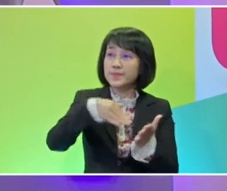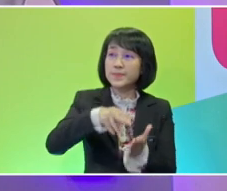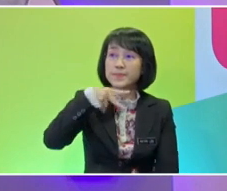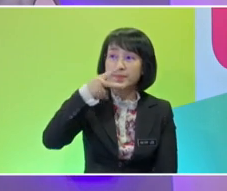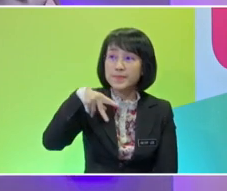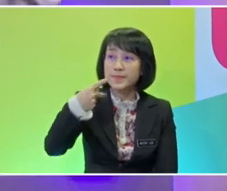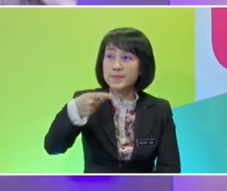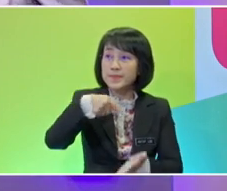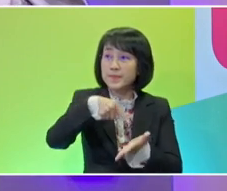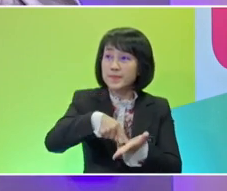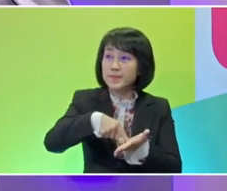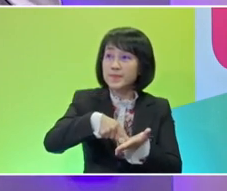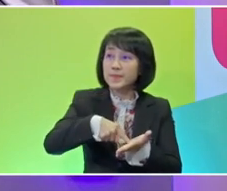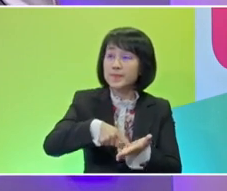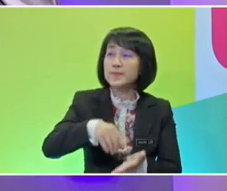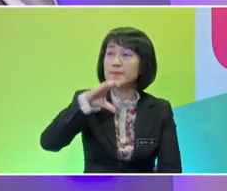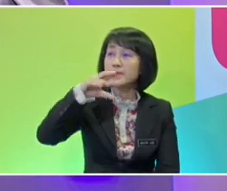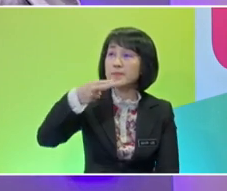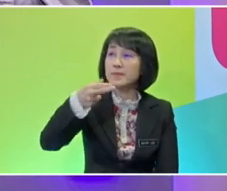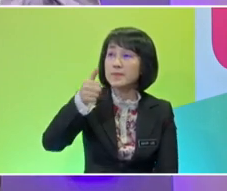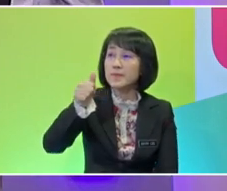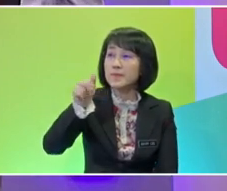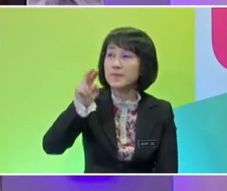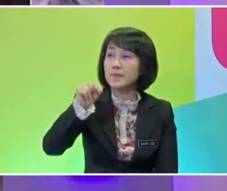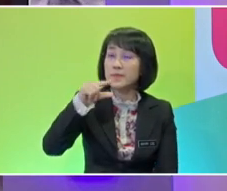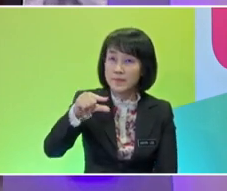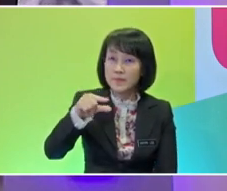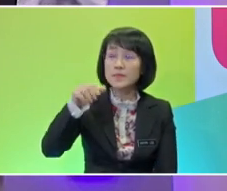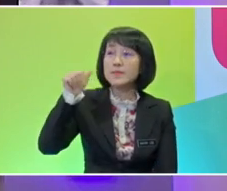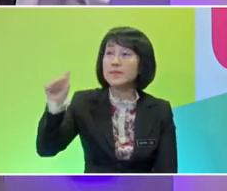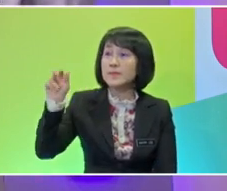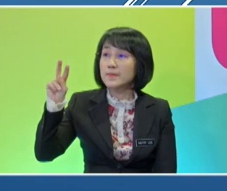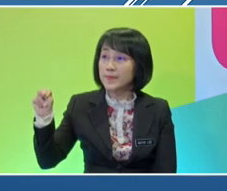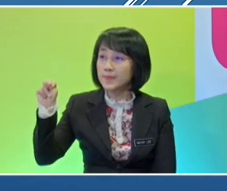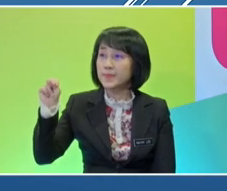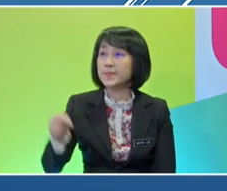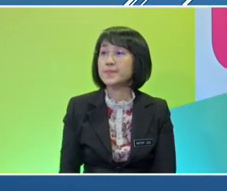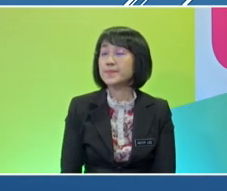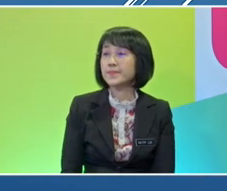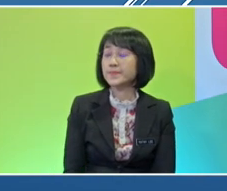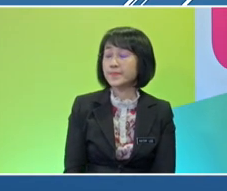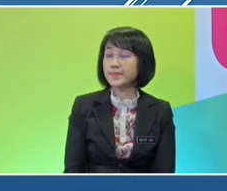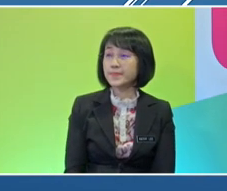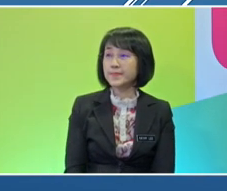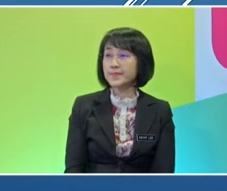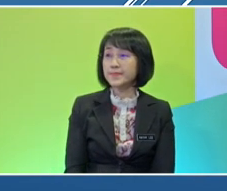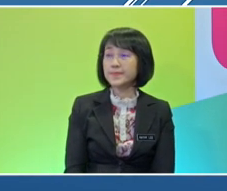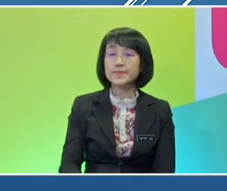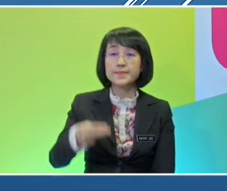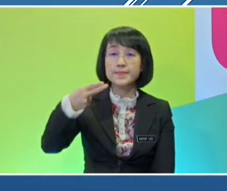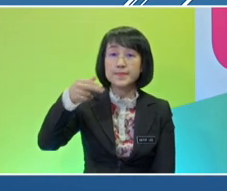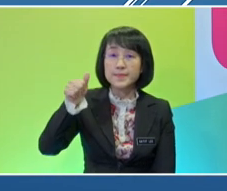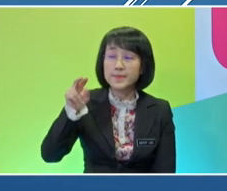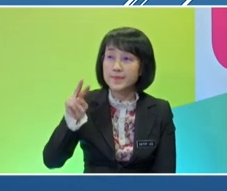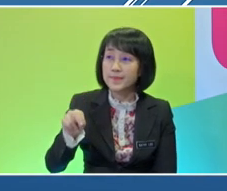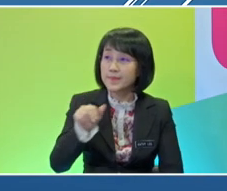pemerintahannya di chang'an kalau kita dalam peti tadi itu ditulis Cang aing yaitu tempat yang sama dengan